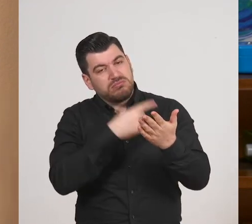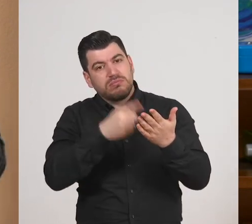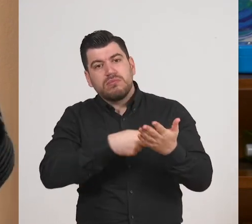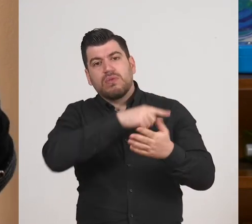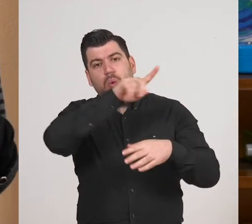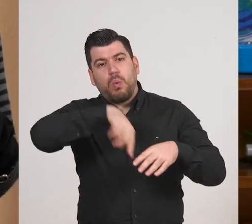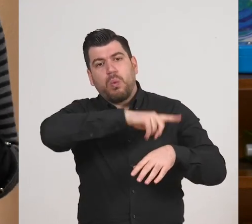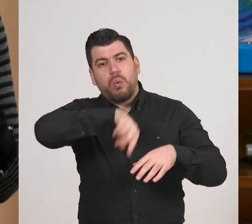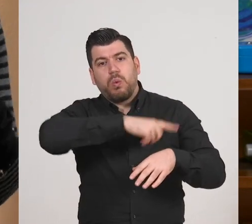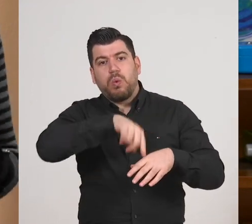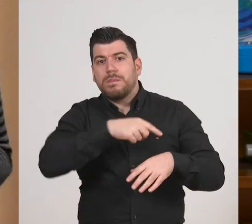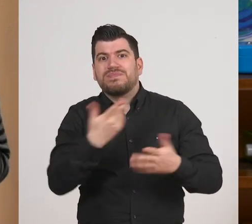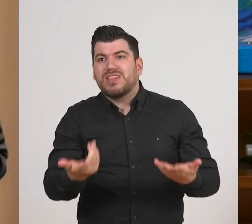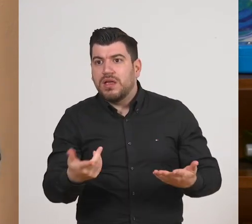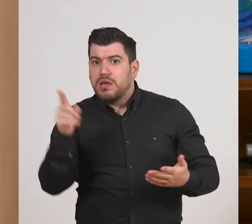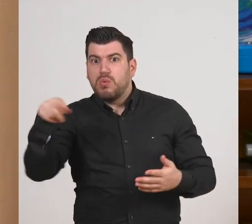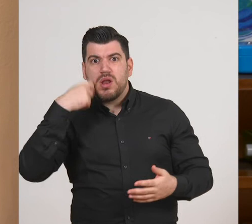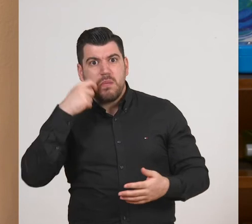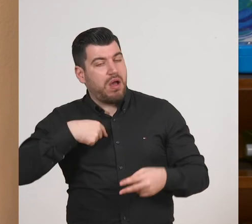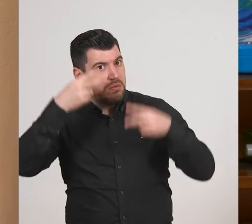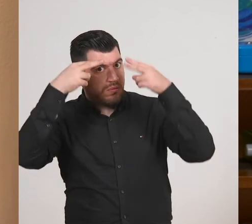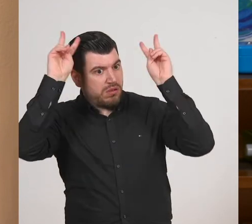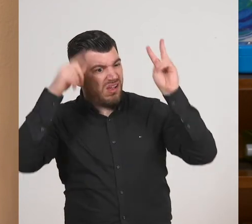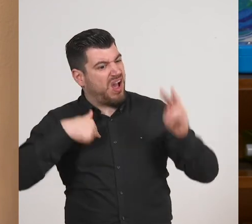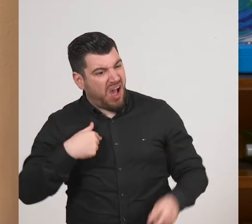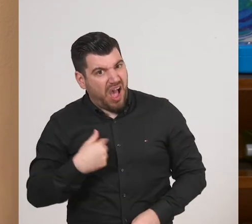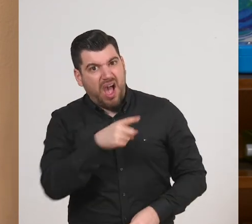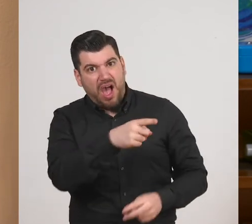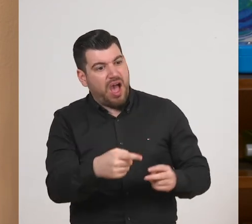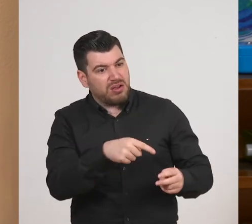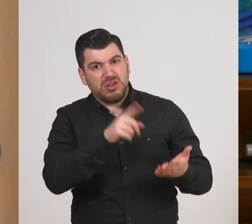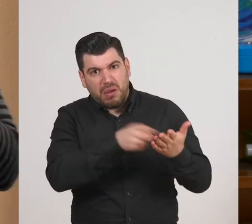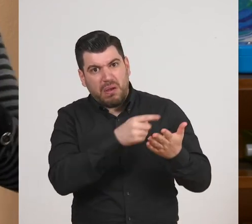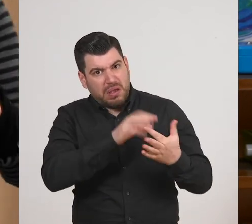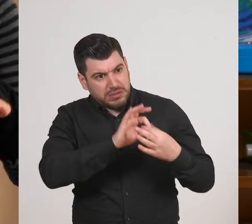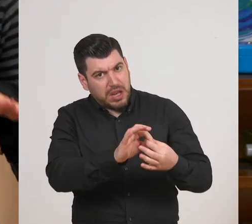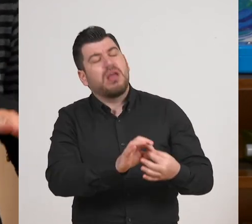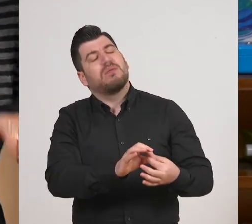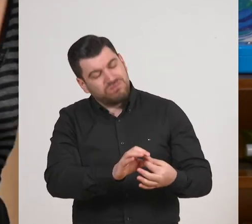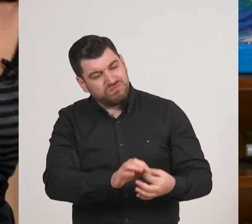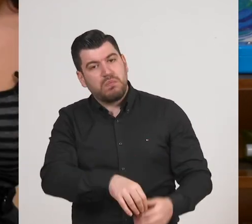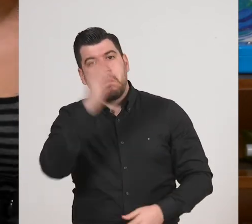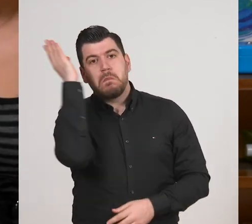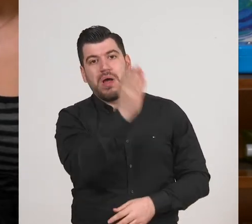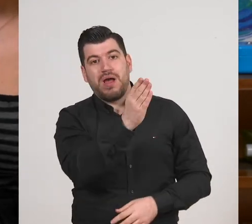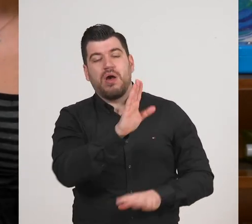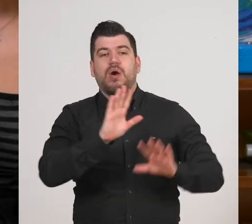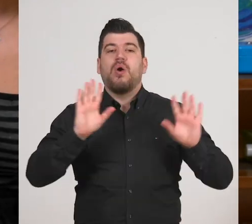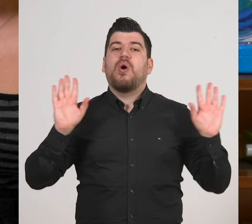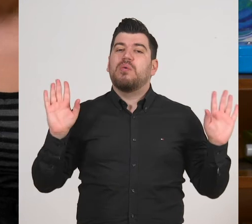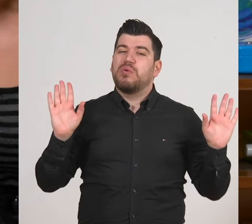θα μπορούσε να πατήσει ο άλλος και να μην σε αφήνει μετά να παίζεις και καθόλου. Άρα, προσπαθούμε να ισορροπήσουμε σε όλα